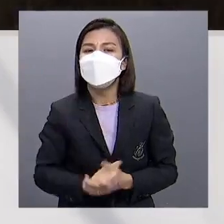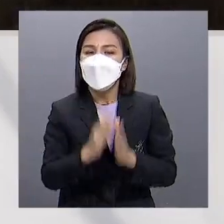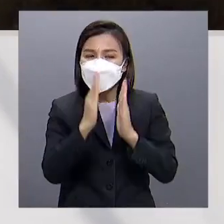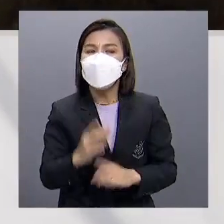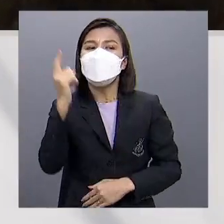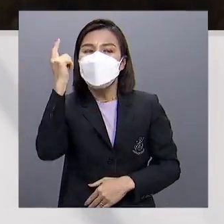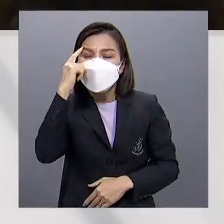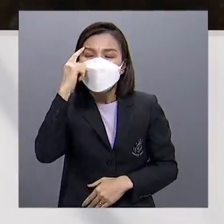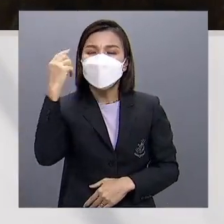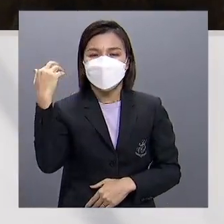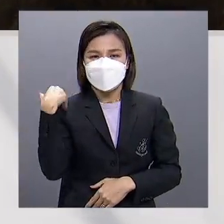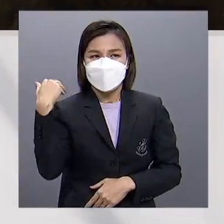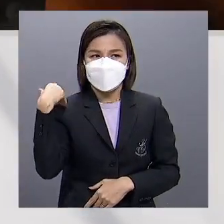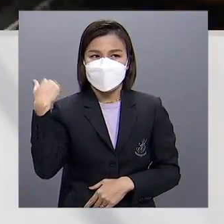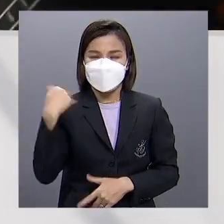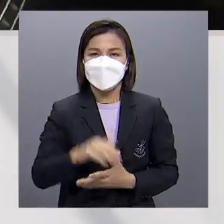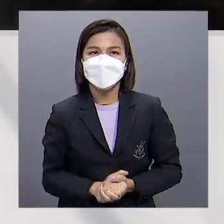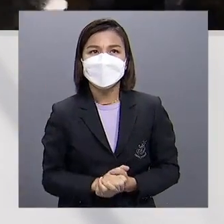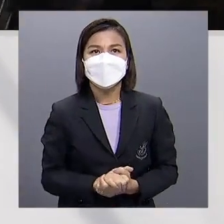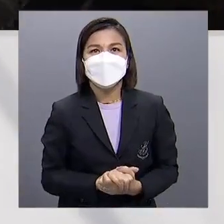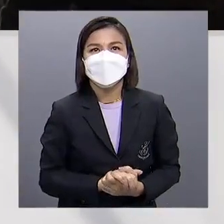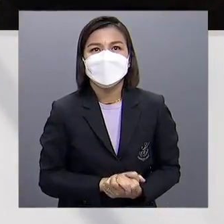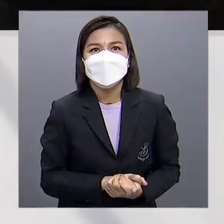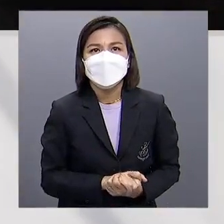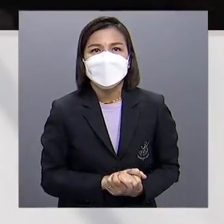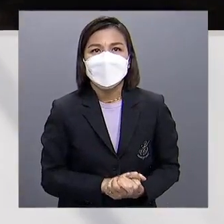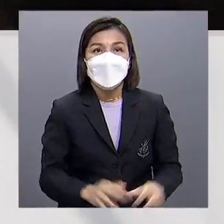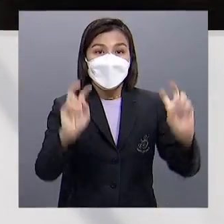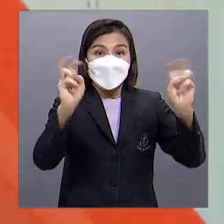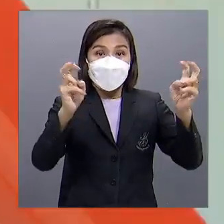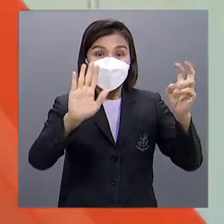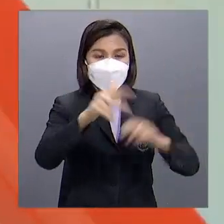กิดขึ้นที่จังหวัดพัทลุงนะครับเป็นประเด็นหนึ่งที่ไทย PBS ของเราจะติดตามกันต่อนะครับ